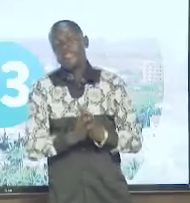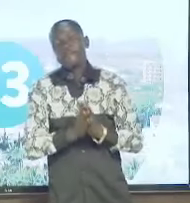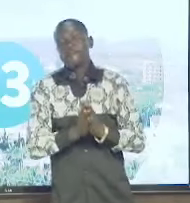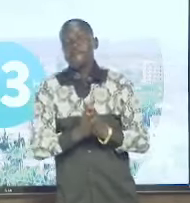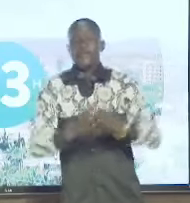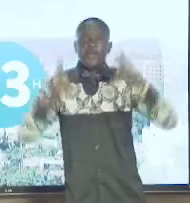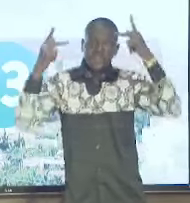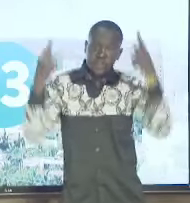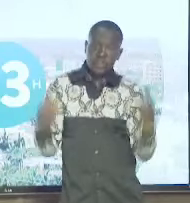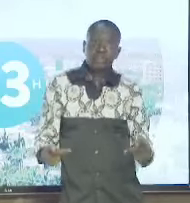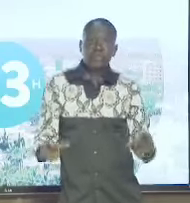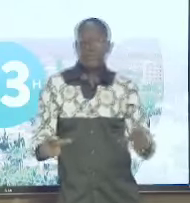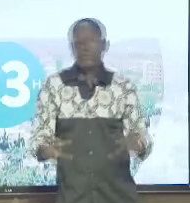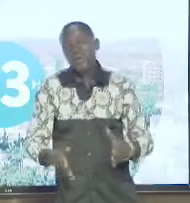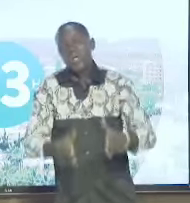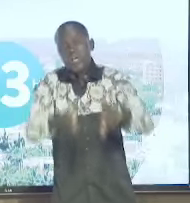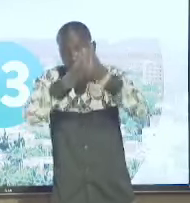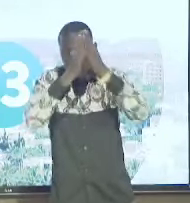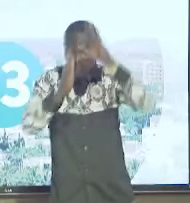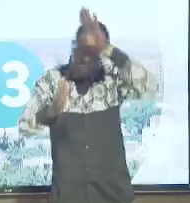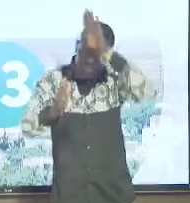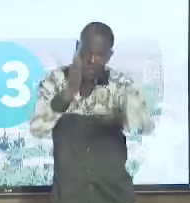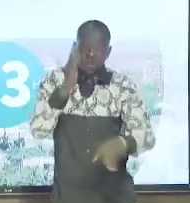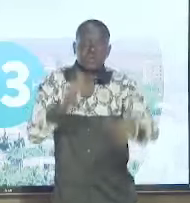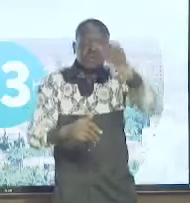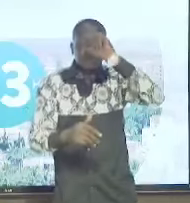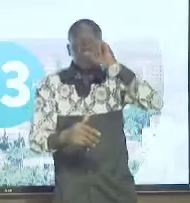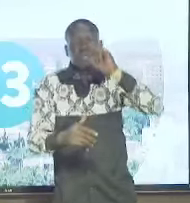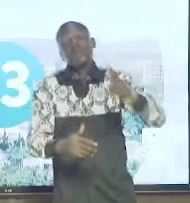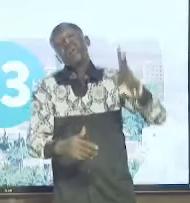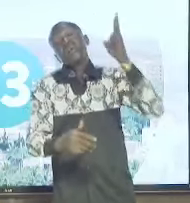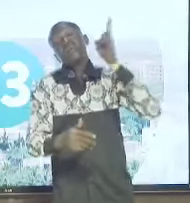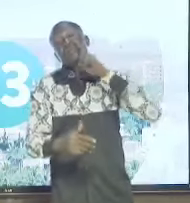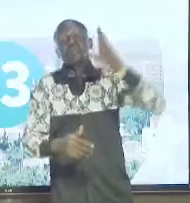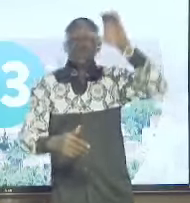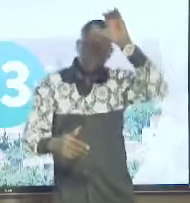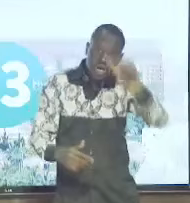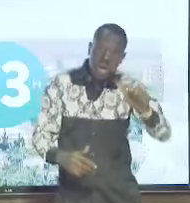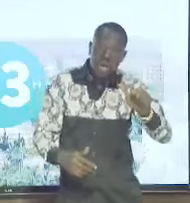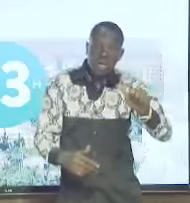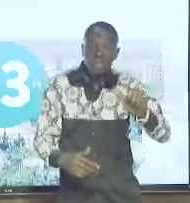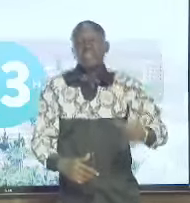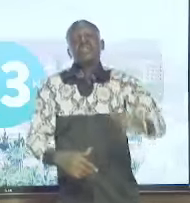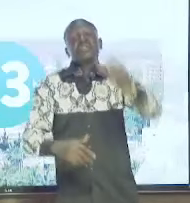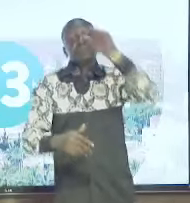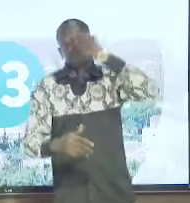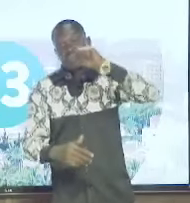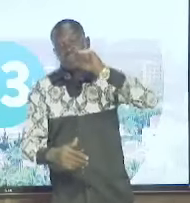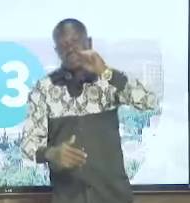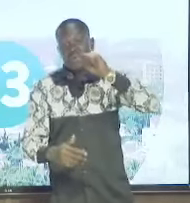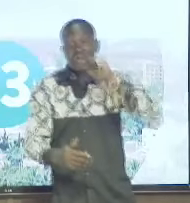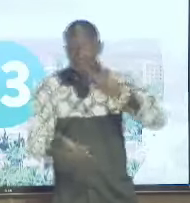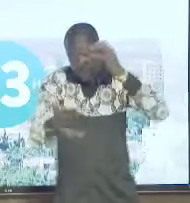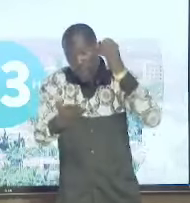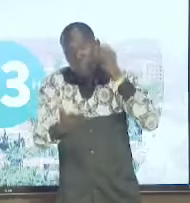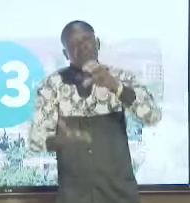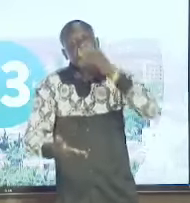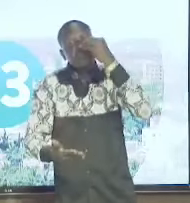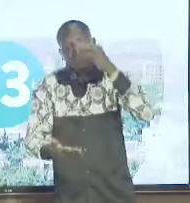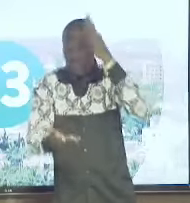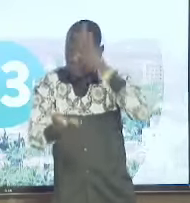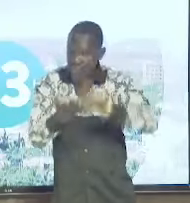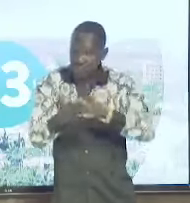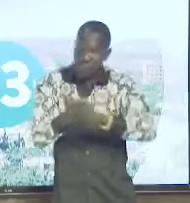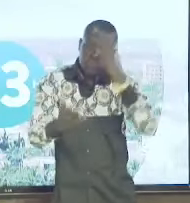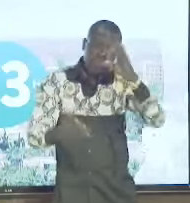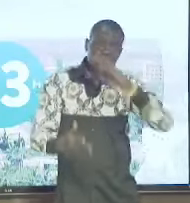À présent, la supplémentation des aliments en vitamine A et les aliments fortifiés destinés à la cantine scolaire au Burkina. La